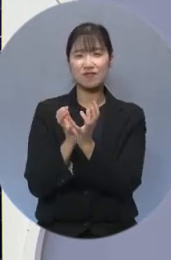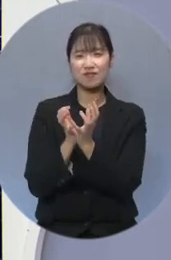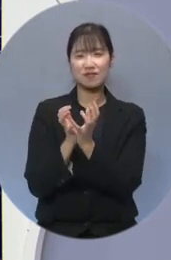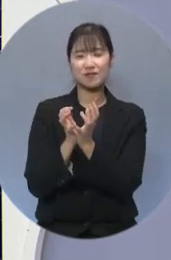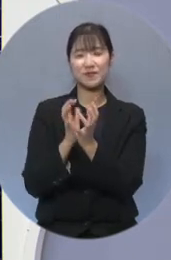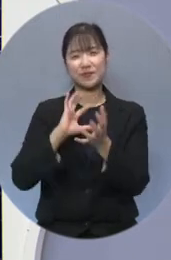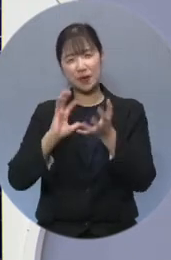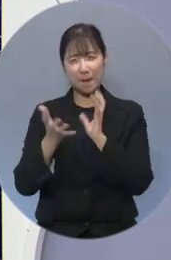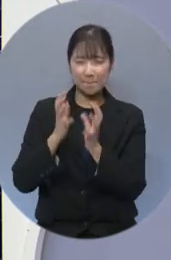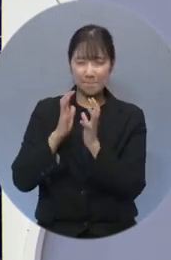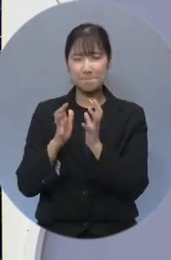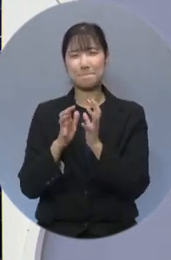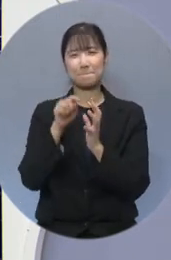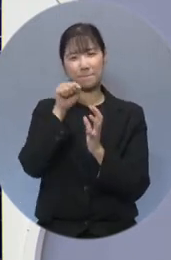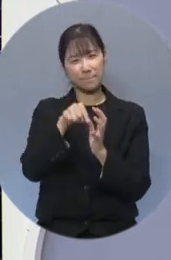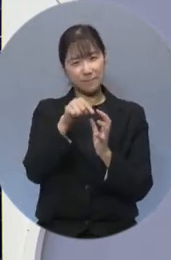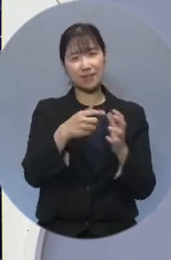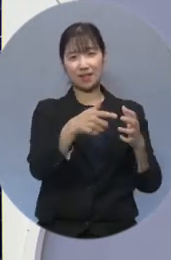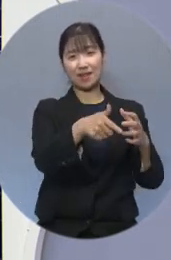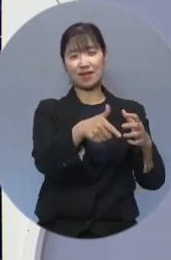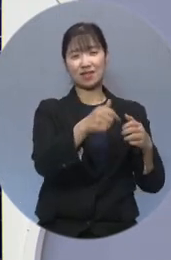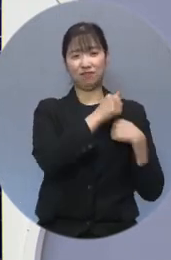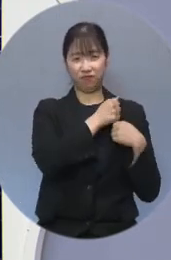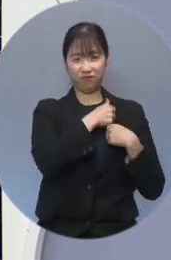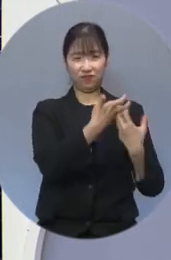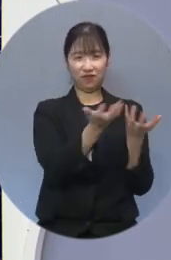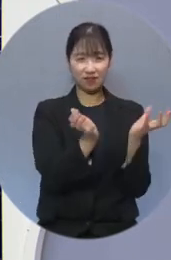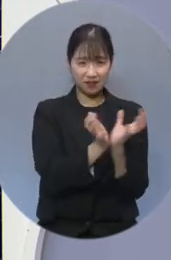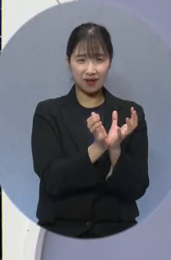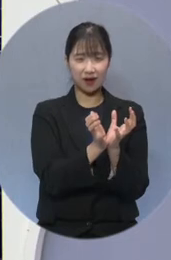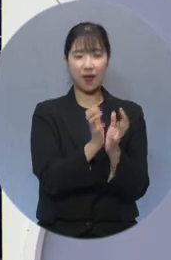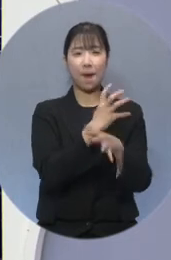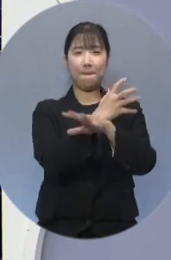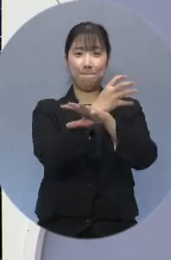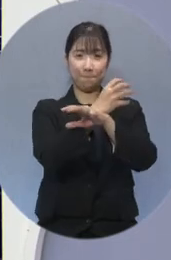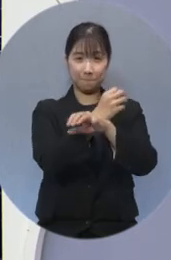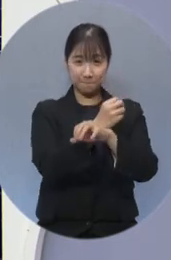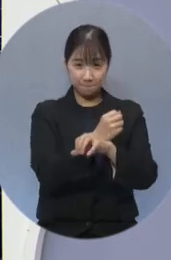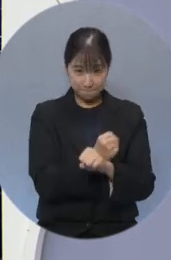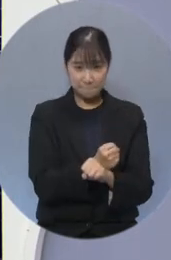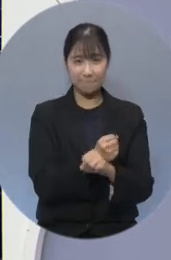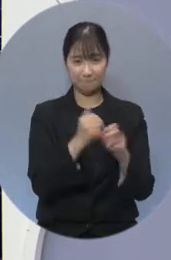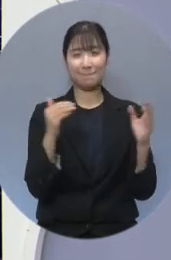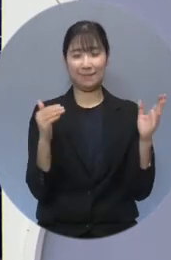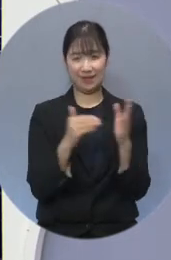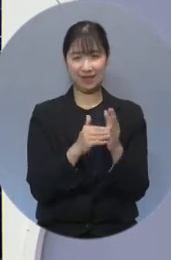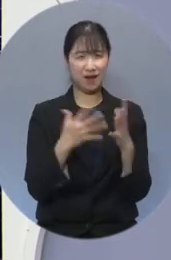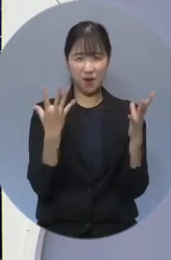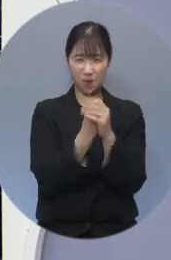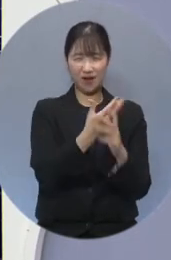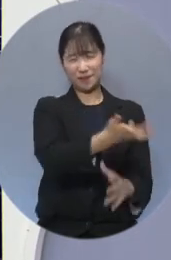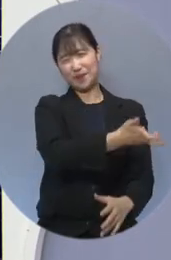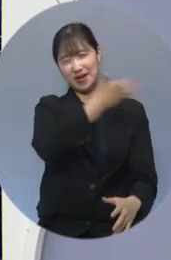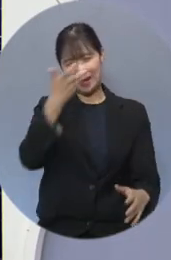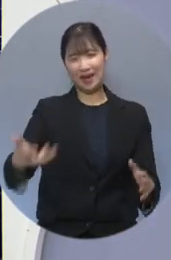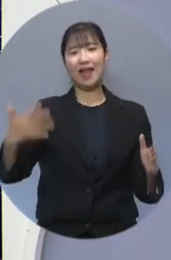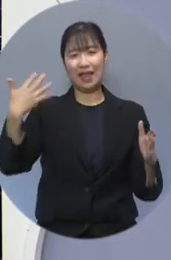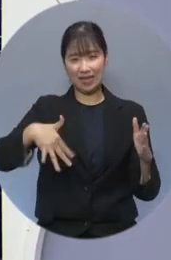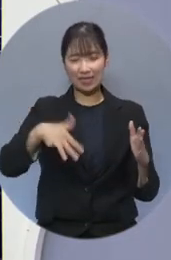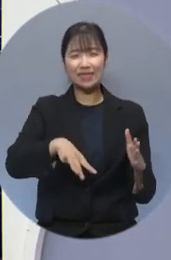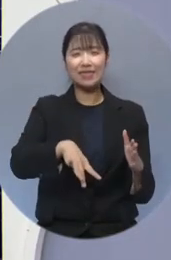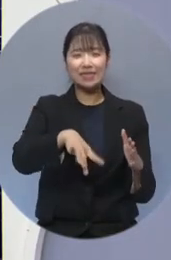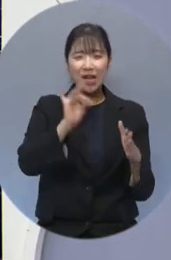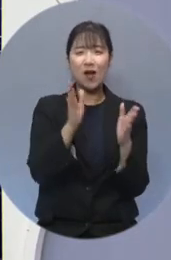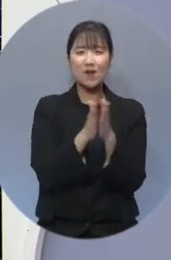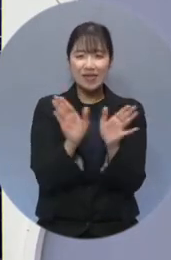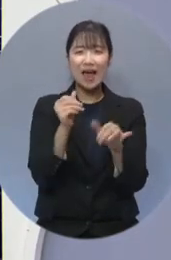지속적으로 설득을 하고 해당 사단과 네. 해서 협약을 이제 지금 맺고 완전히 이전된 건 아니고요. 네. 이제 첫 시작을